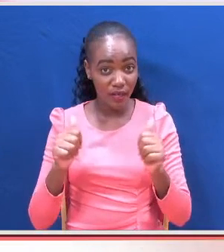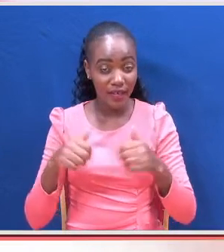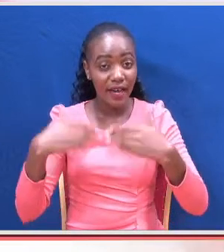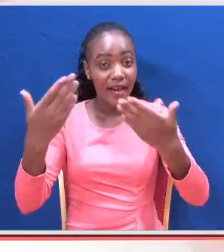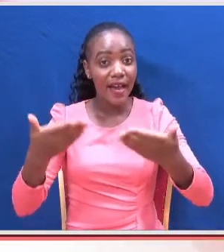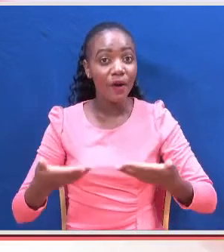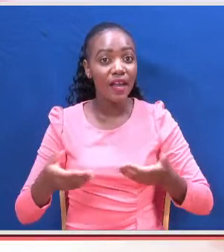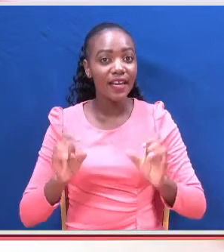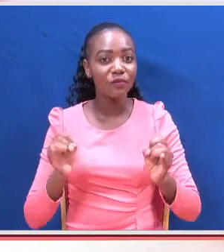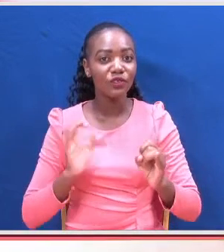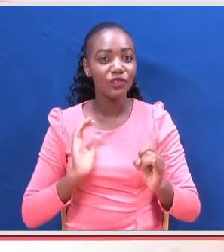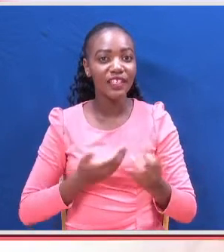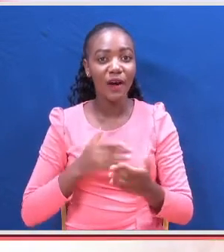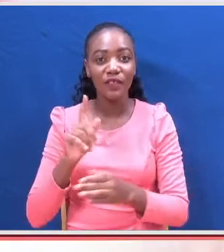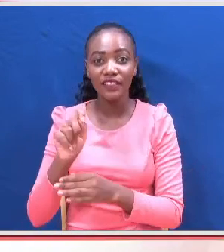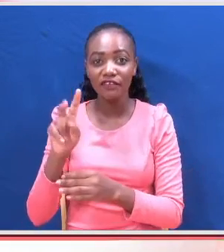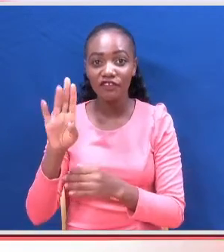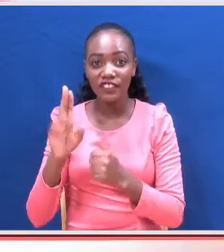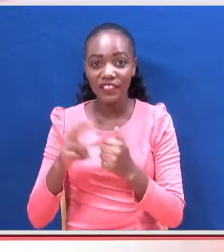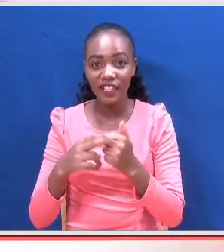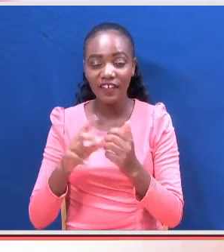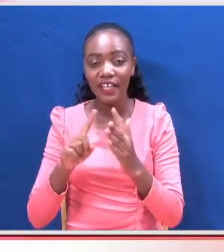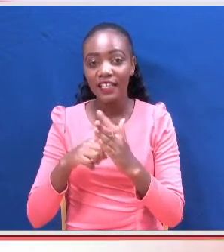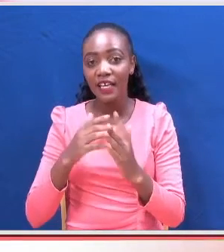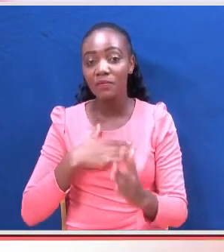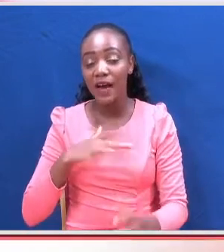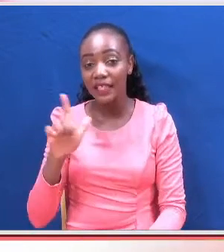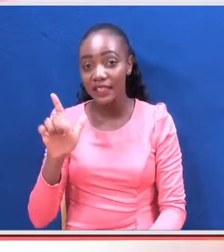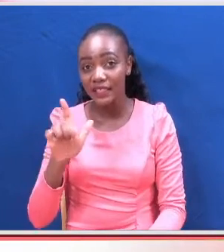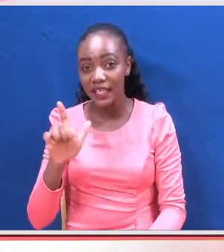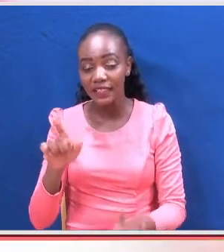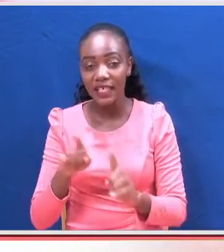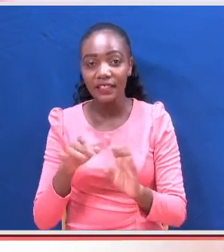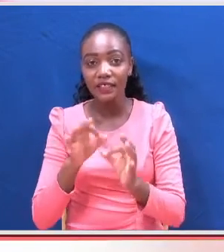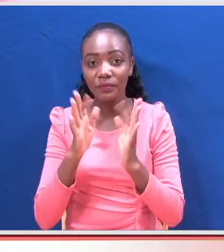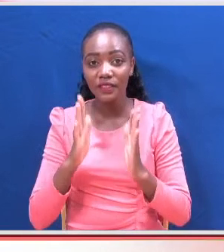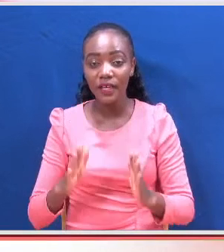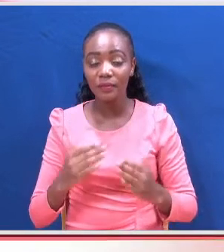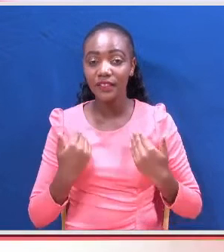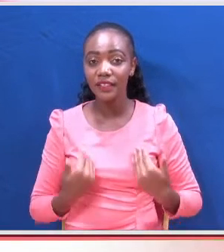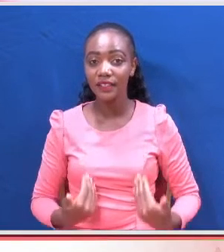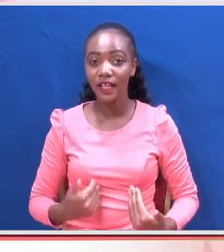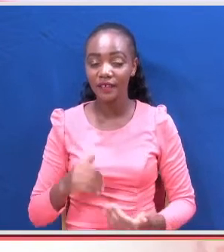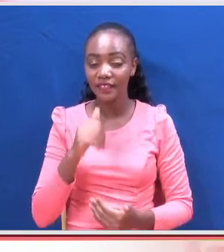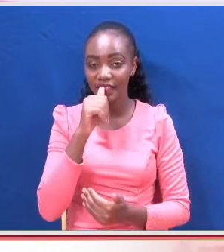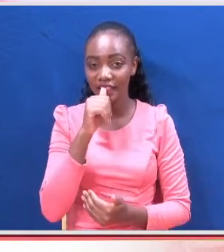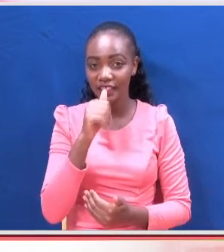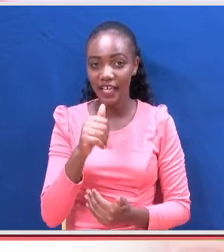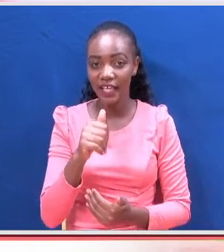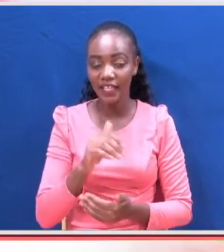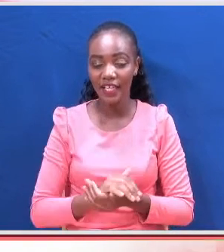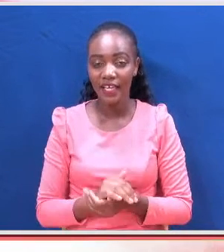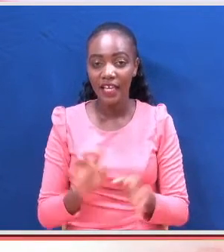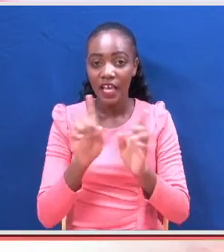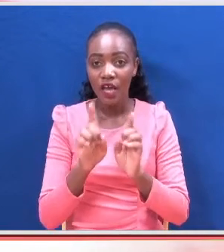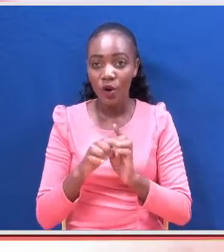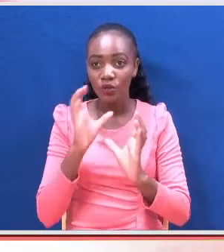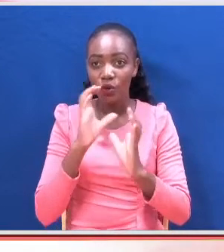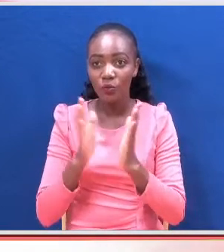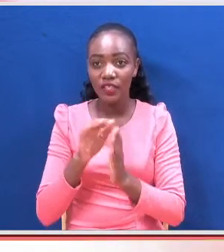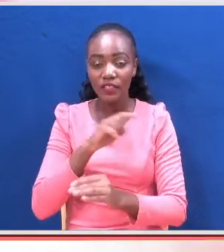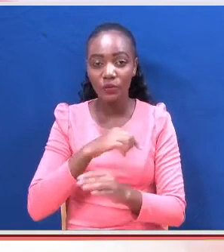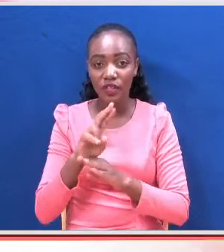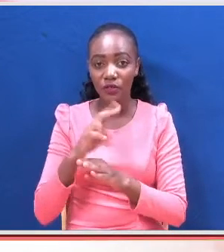wa TV47. Mimi nafahamika kama Elizabeth Mutuko, na kwenye meza ya lugha ishara yupo Ana Wairimu, na wasiliana nasi